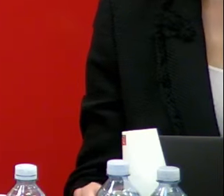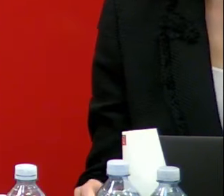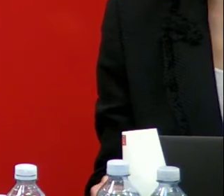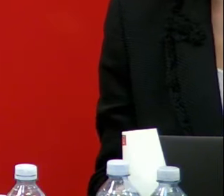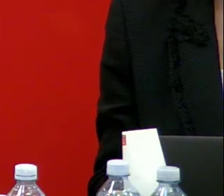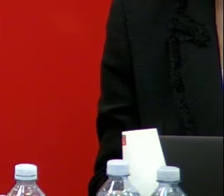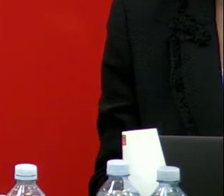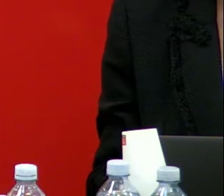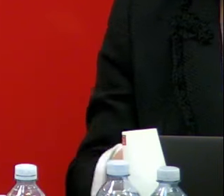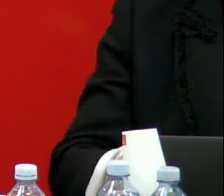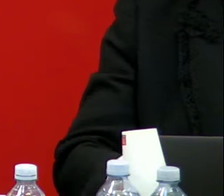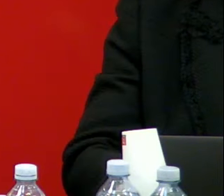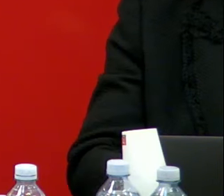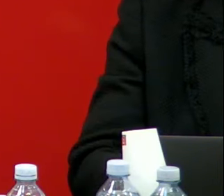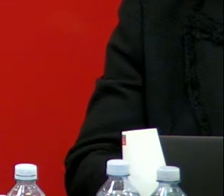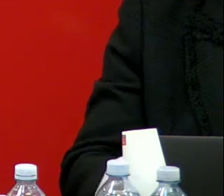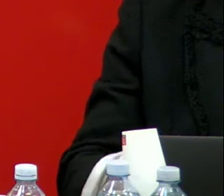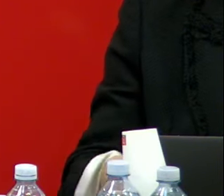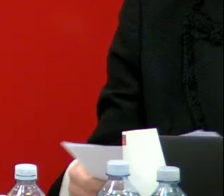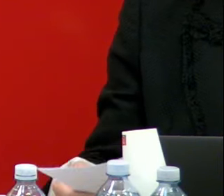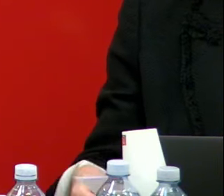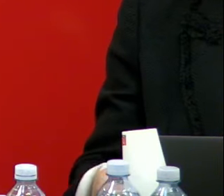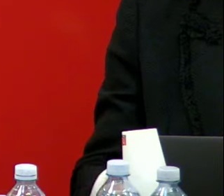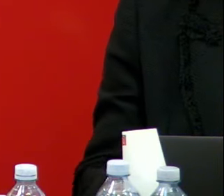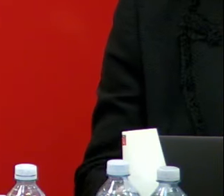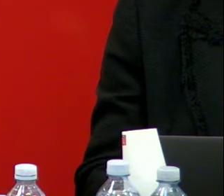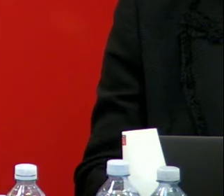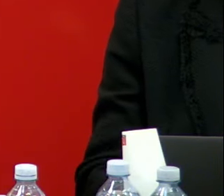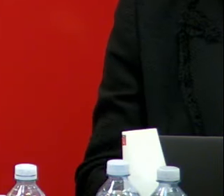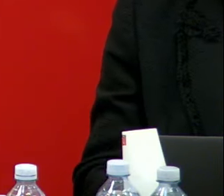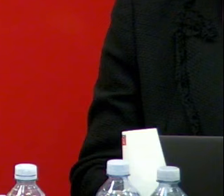taip a darom